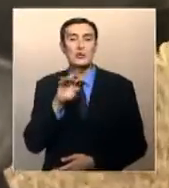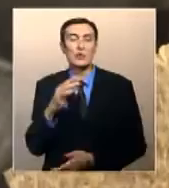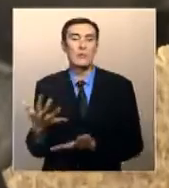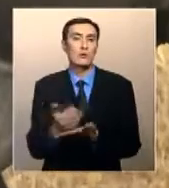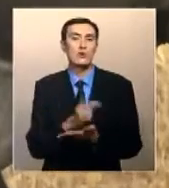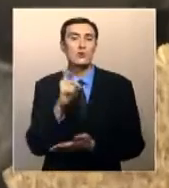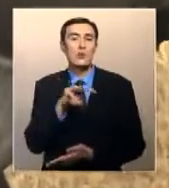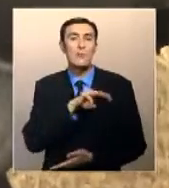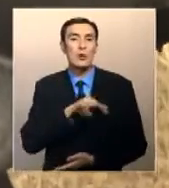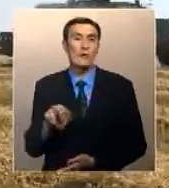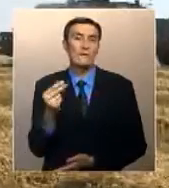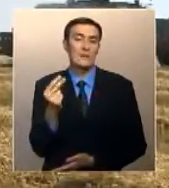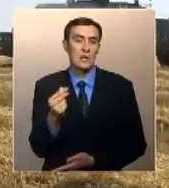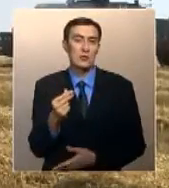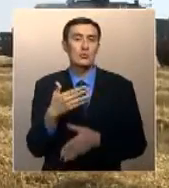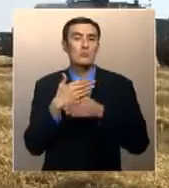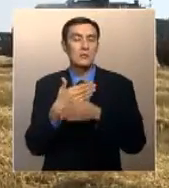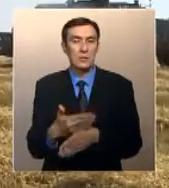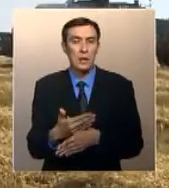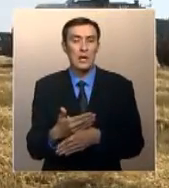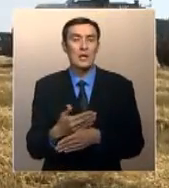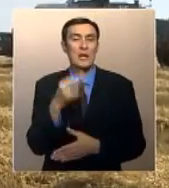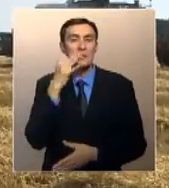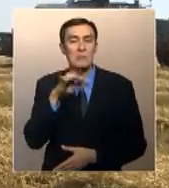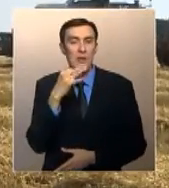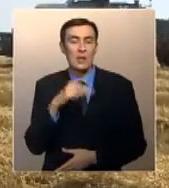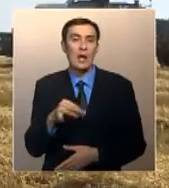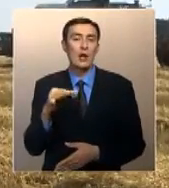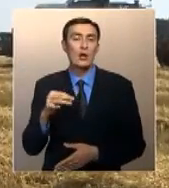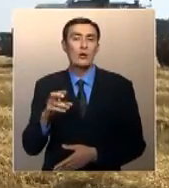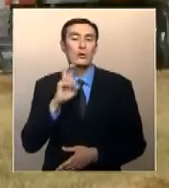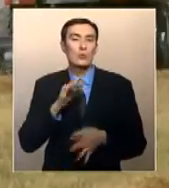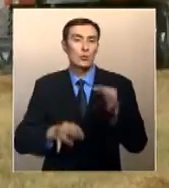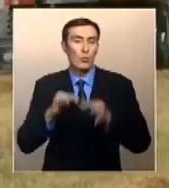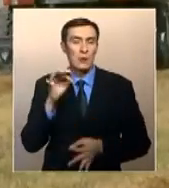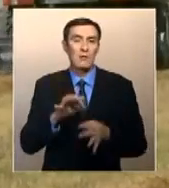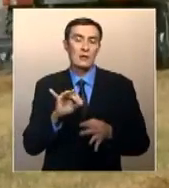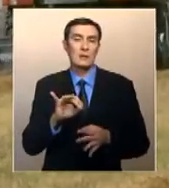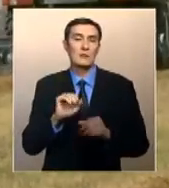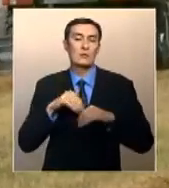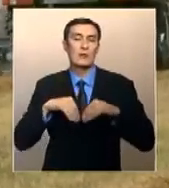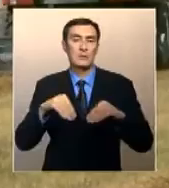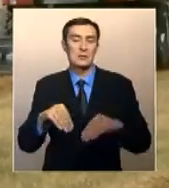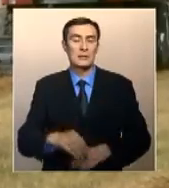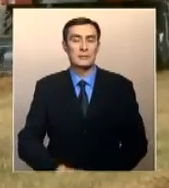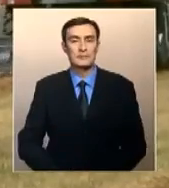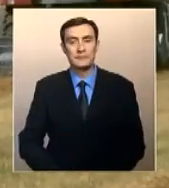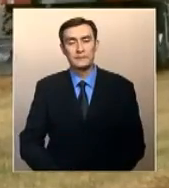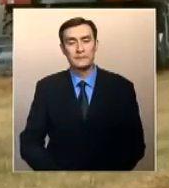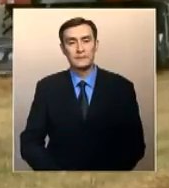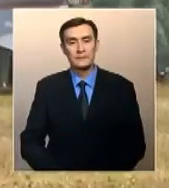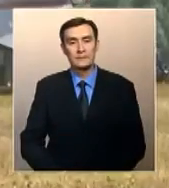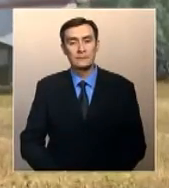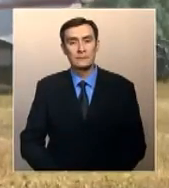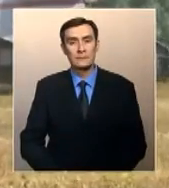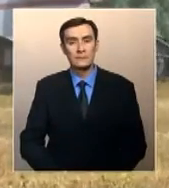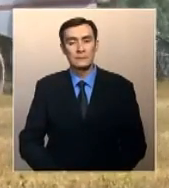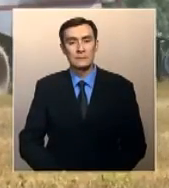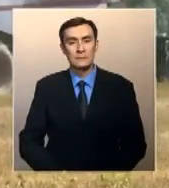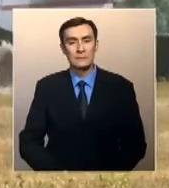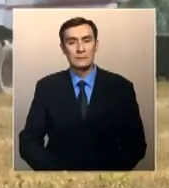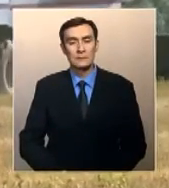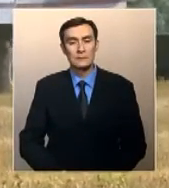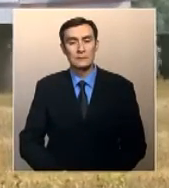получило 100 миллионов тенге субсидий на семена, топливо и гербициды. Сауле Кусаинова, Анатолий Полянный, Акмолинская